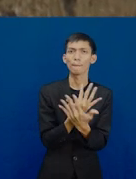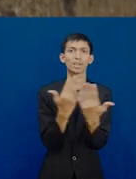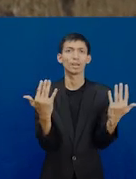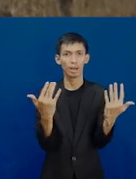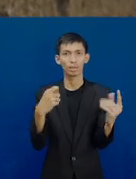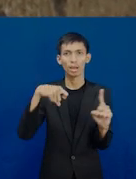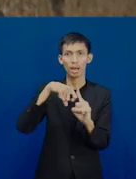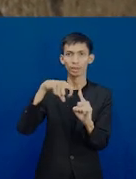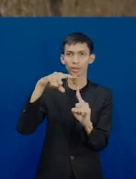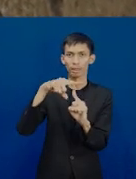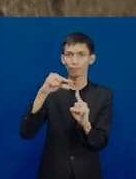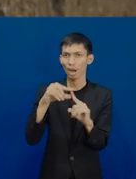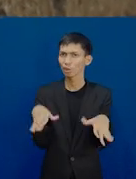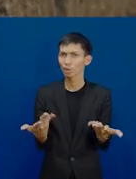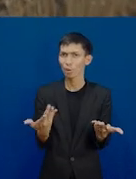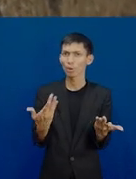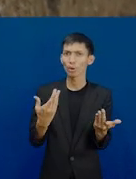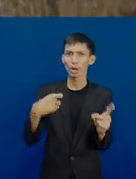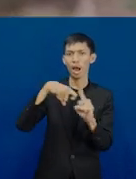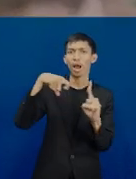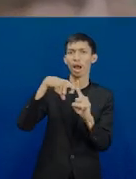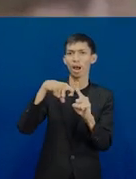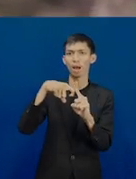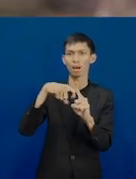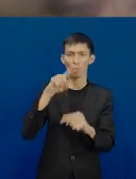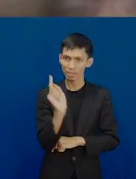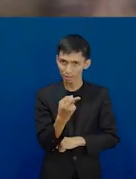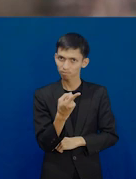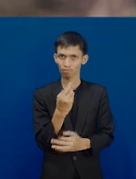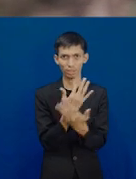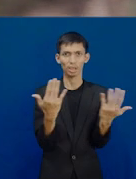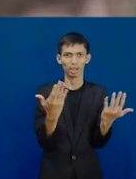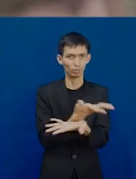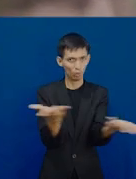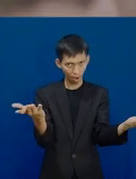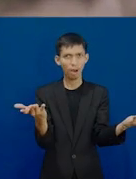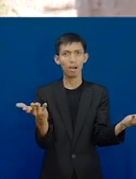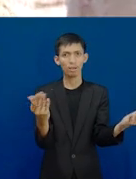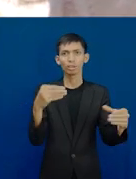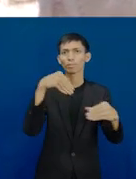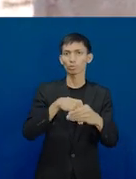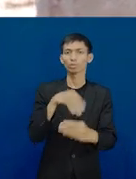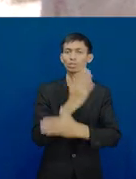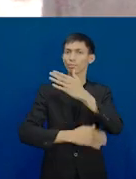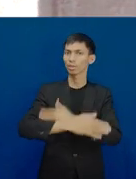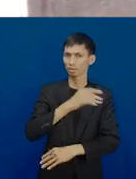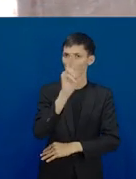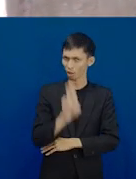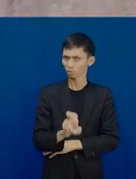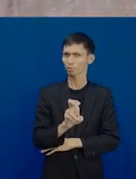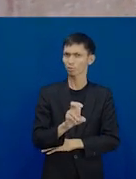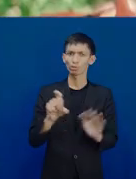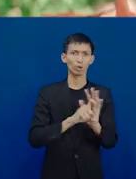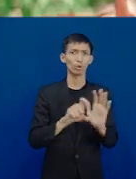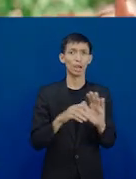Kepemilikan dokumen identitas penduduk berupa KK maupun KTP merupakan hal yang sangat penting bagi setiap warga negara, tak terkecuali